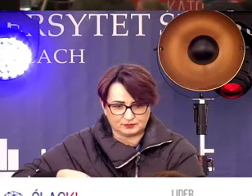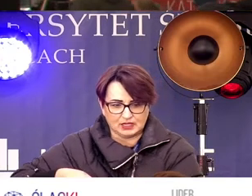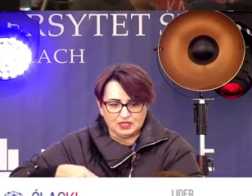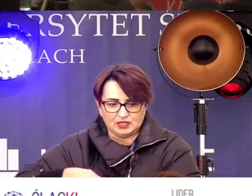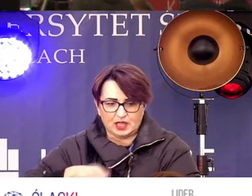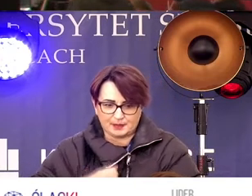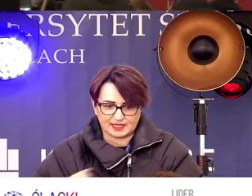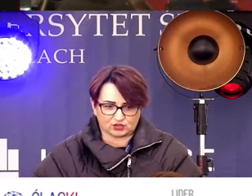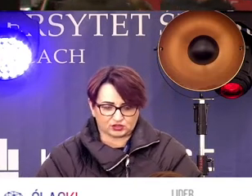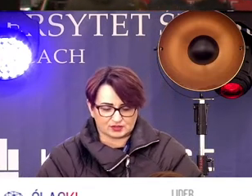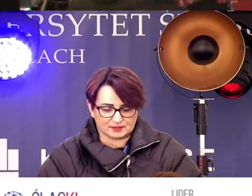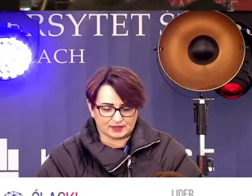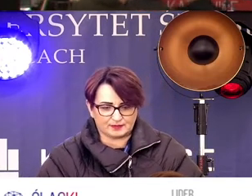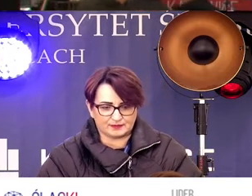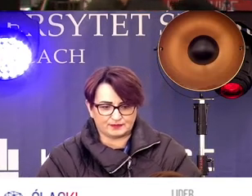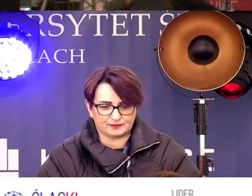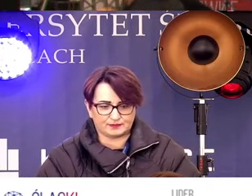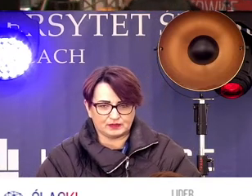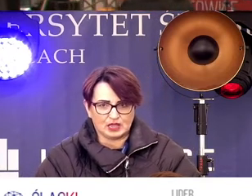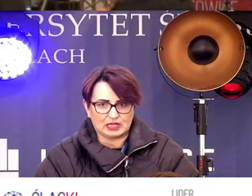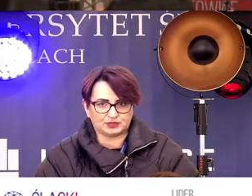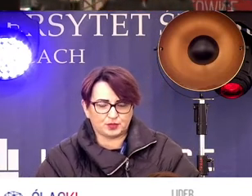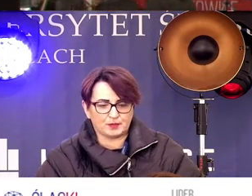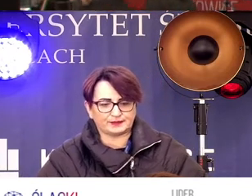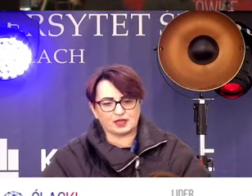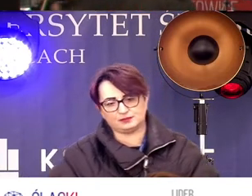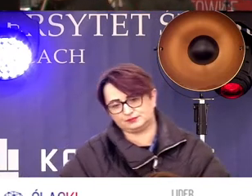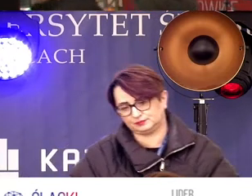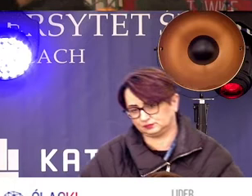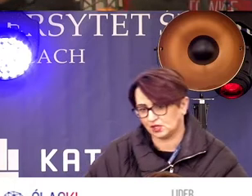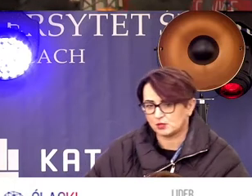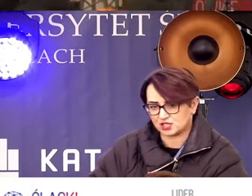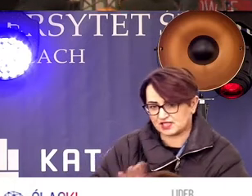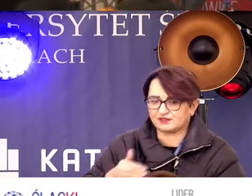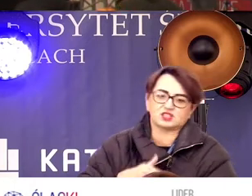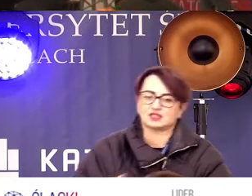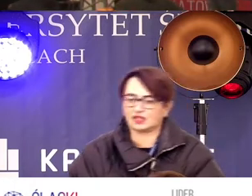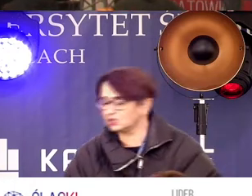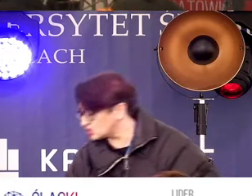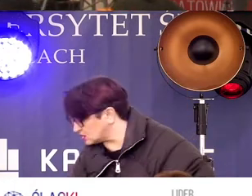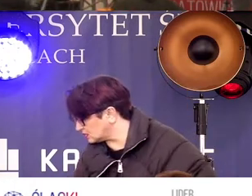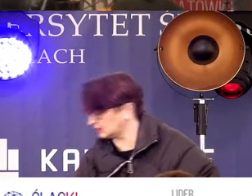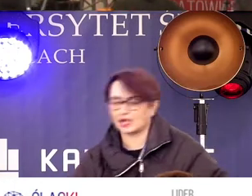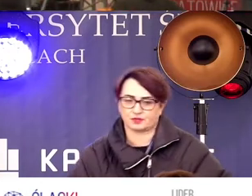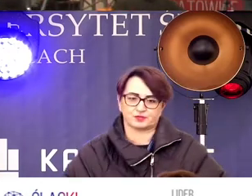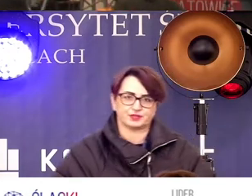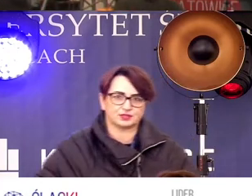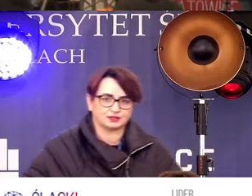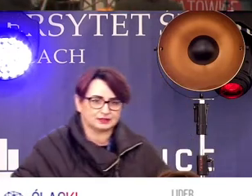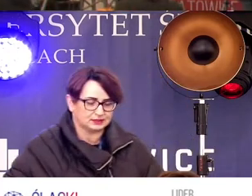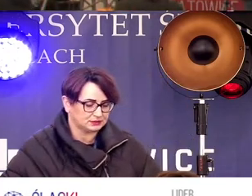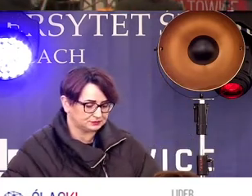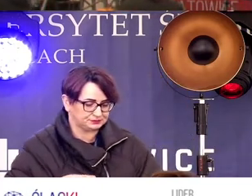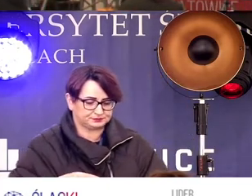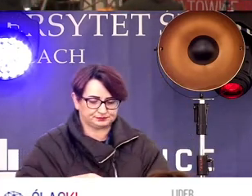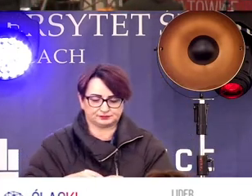bo na tym polega ich praca. Tak się mówi, przynajmniej ja tak słyszałem. A tu się okazuje, że chyba niekoniecznie. No właśnie.